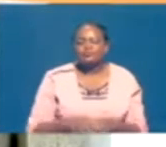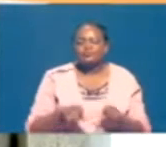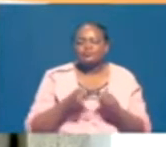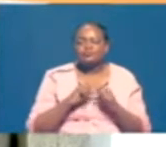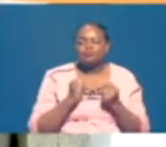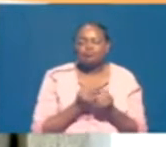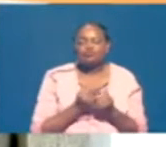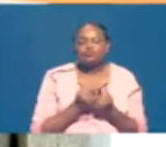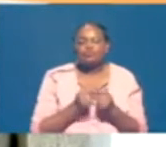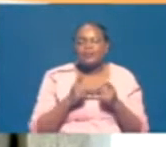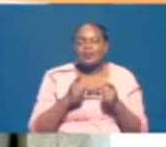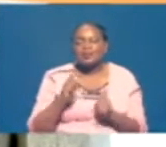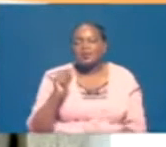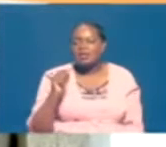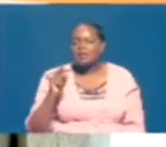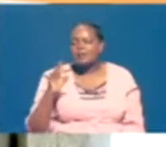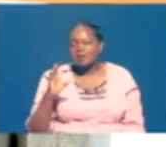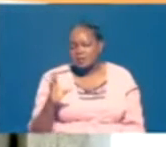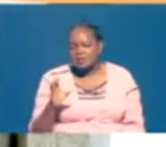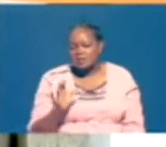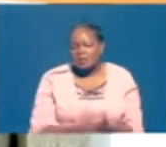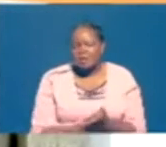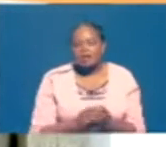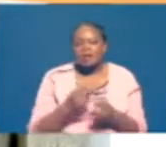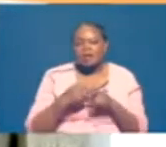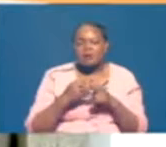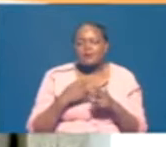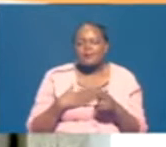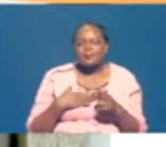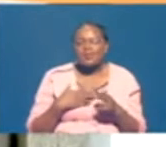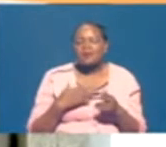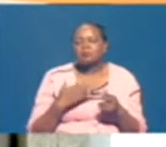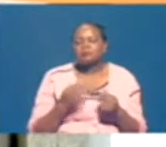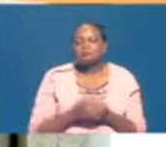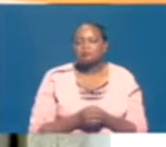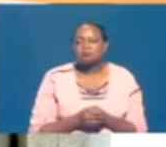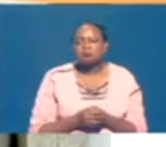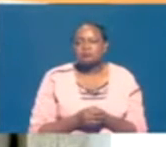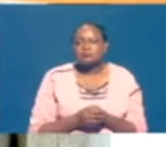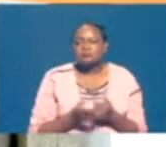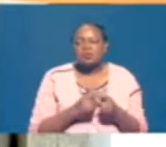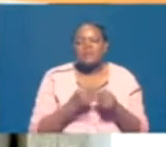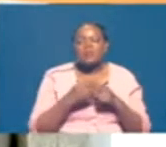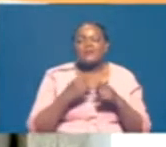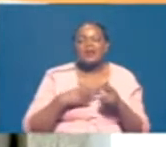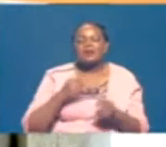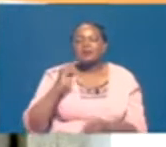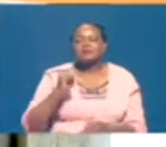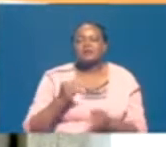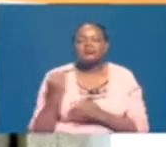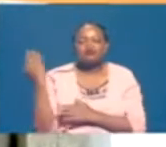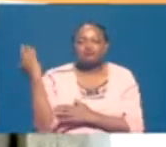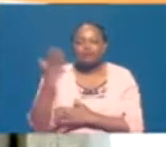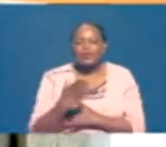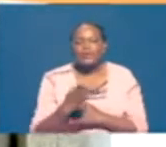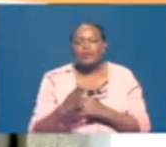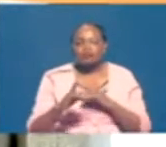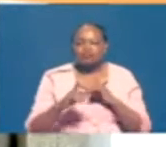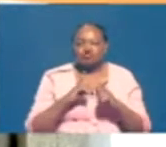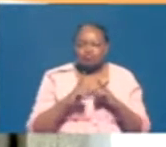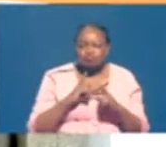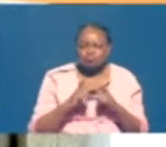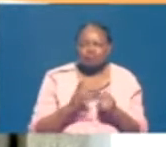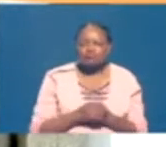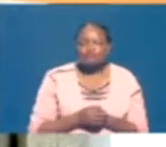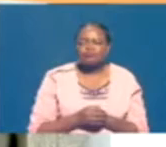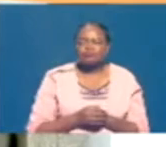ni @KBC Channel 1, @NancyOkware. Mie naitwa Nancy Okware, na bila shaka moja kwa moja tukiingia kwenye mazungumzo yetu. Mili,